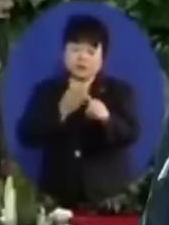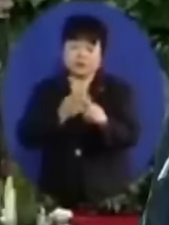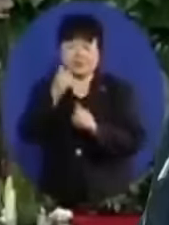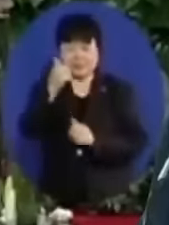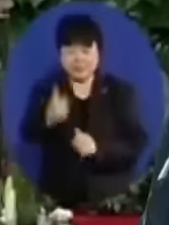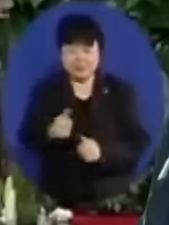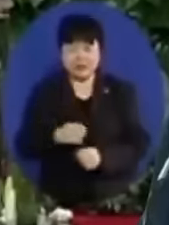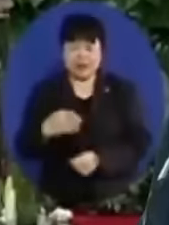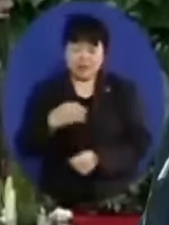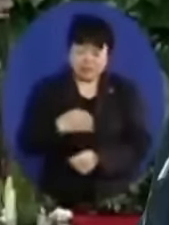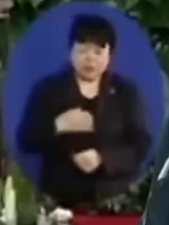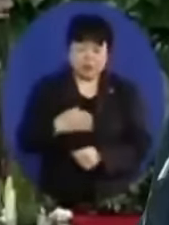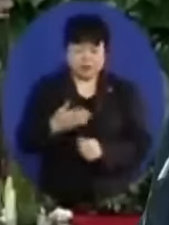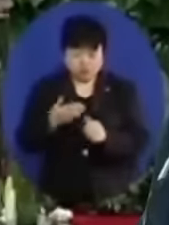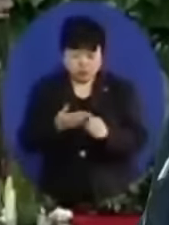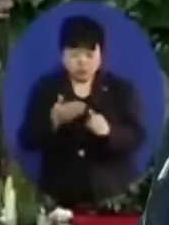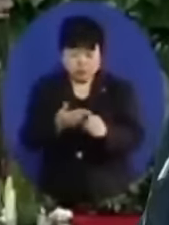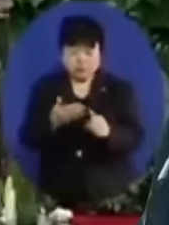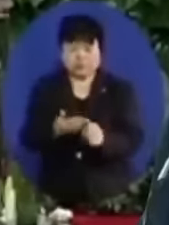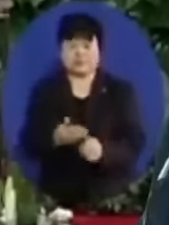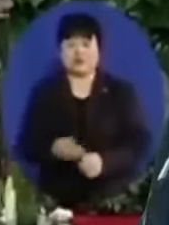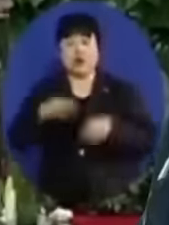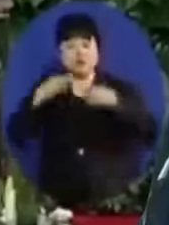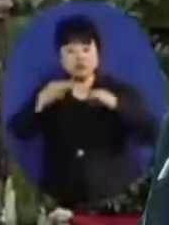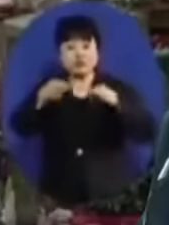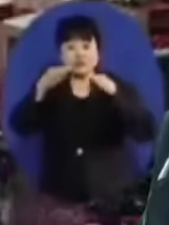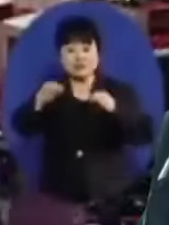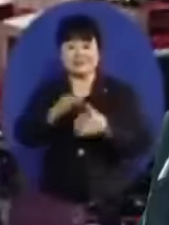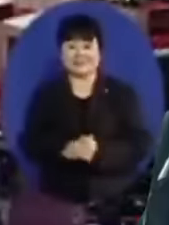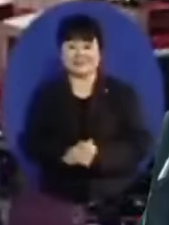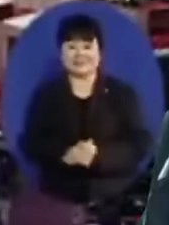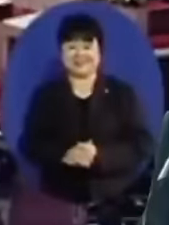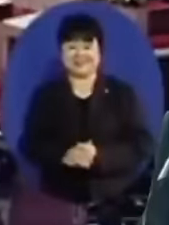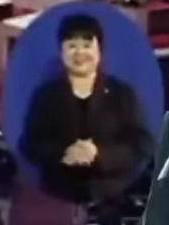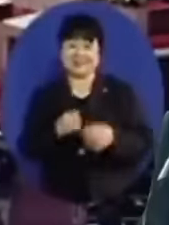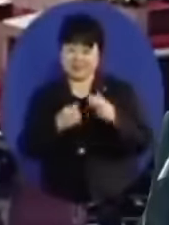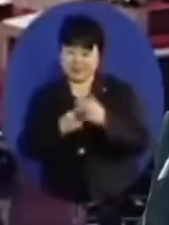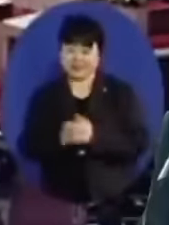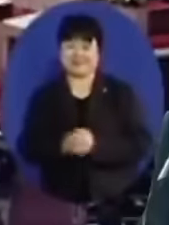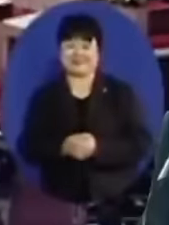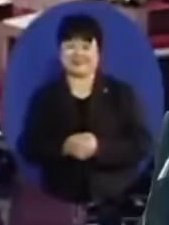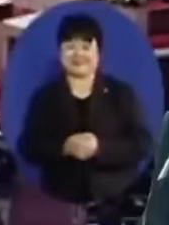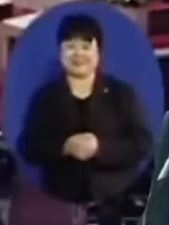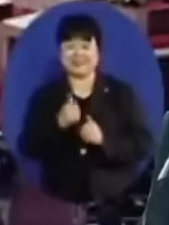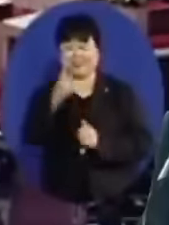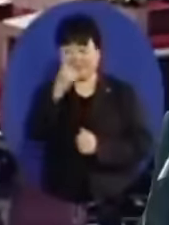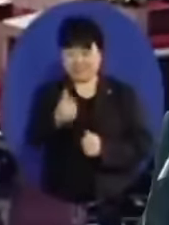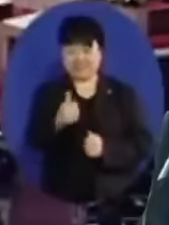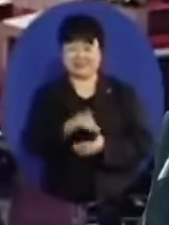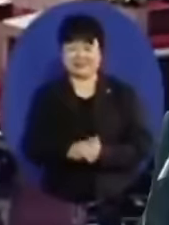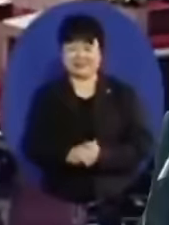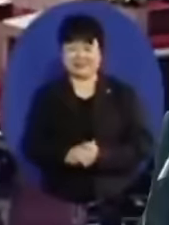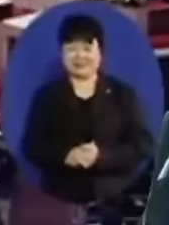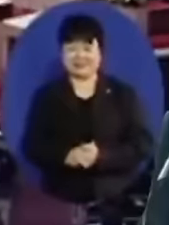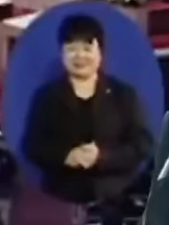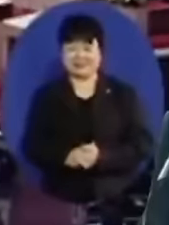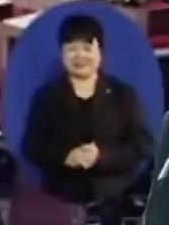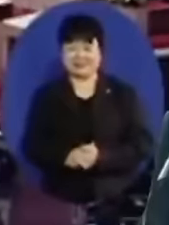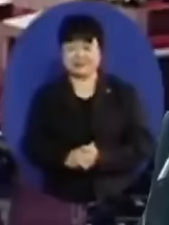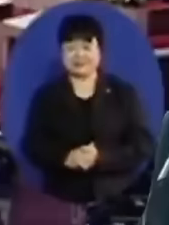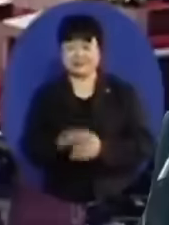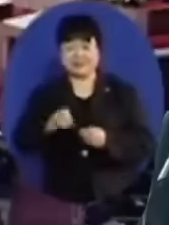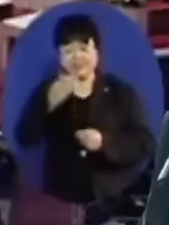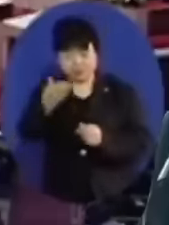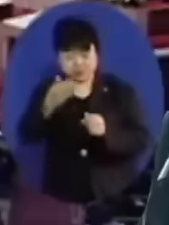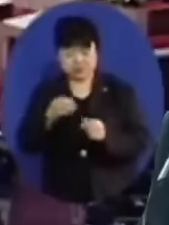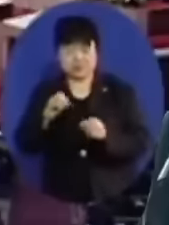재판장에 괴로워할 정도로 찾아가서 부르짖은 것입니다. 그래서 재판장이 들어줄 수밖에 없었어요.